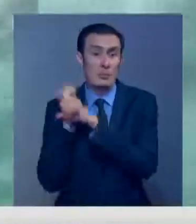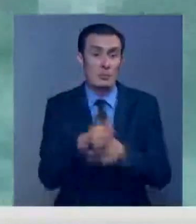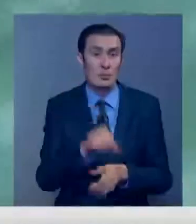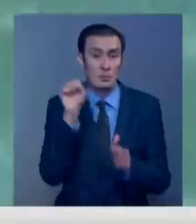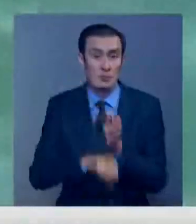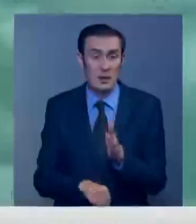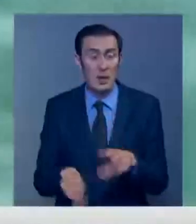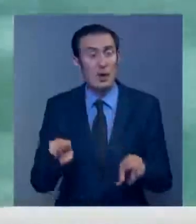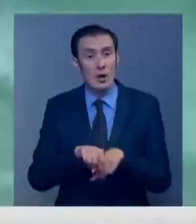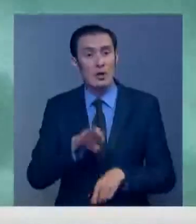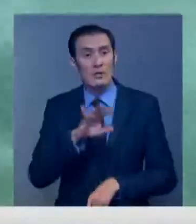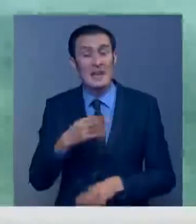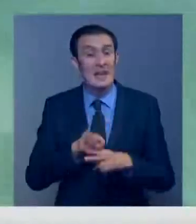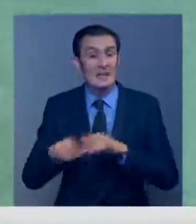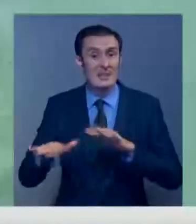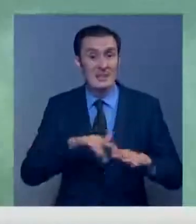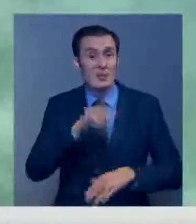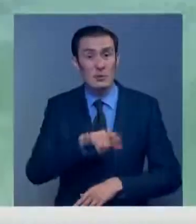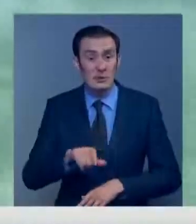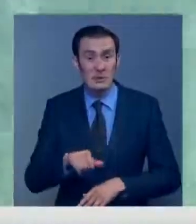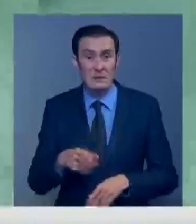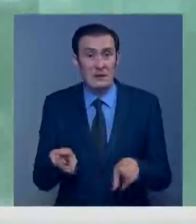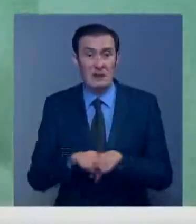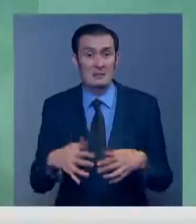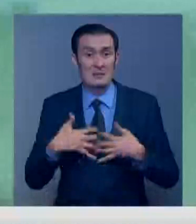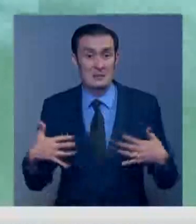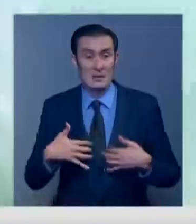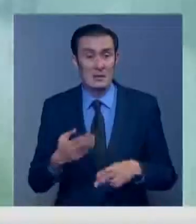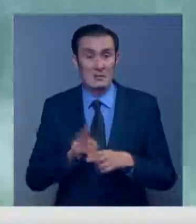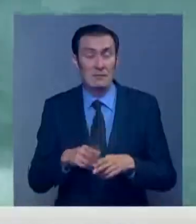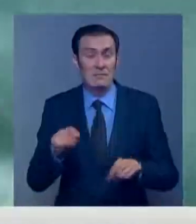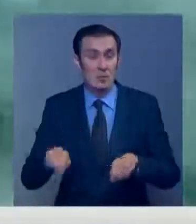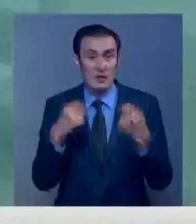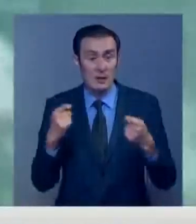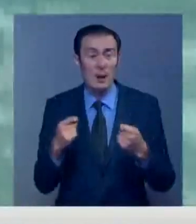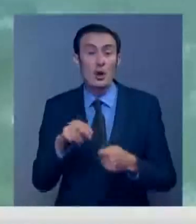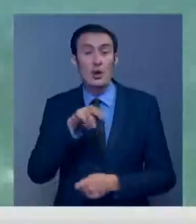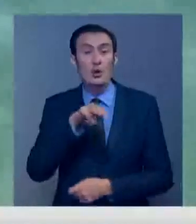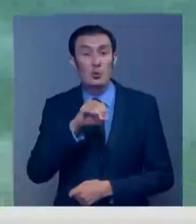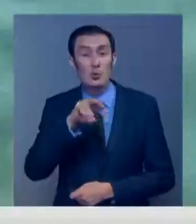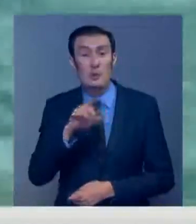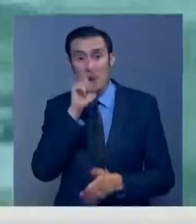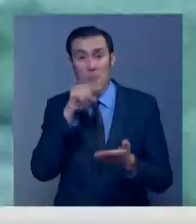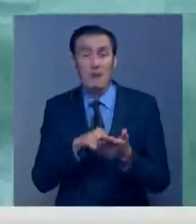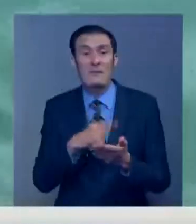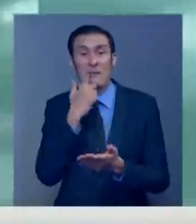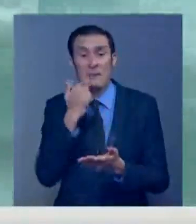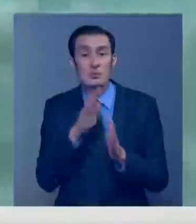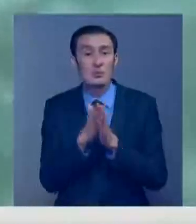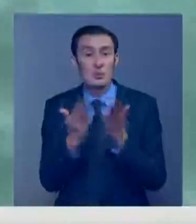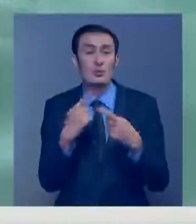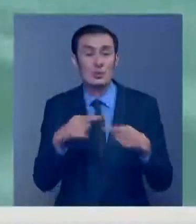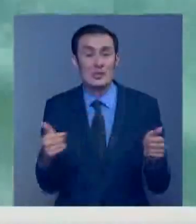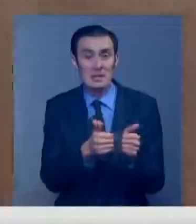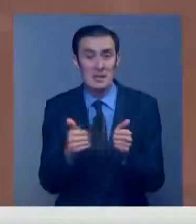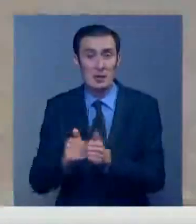палками. Касым-Жомарт Токаев назвал действия казахстанцев дикостью. Отмечу, каспийский тюлень уже включен в Красную книгу в других прикаспийских